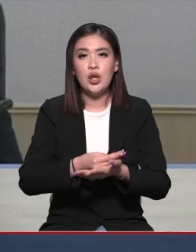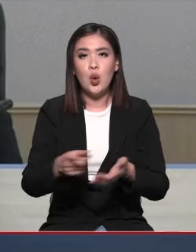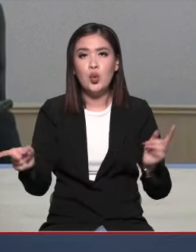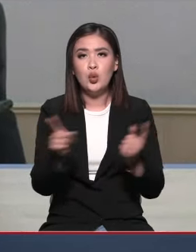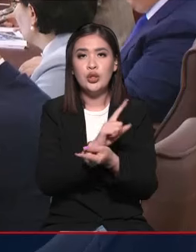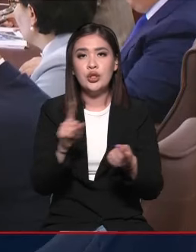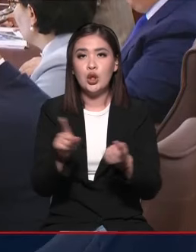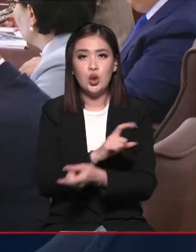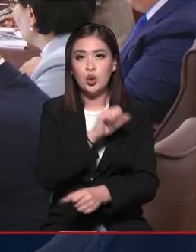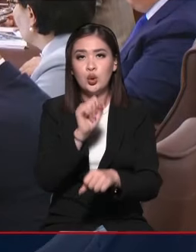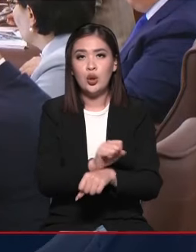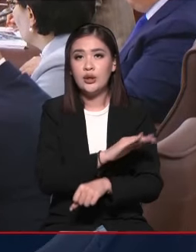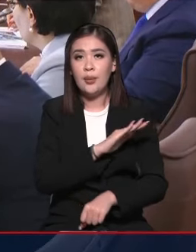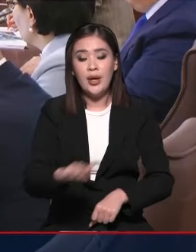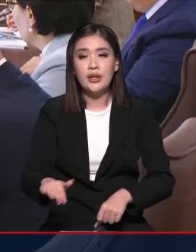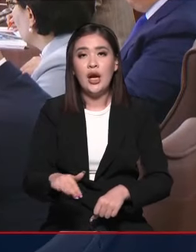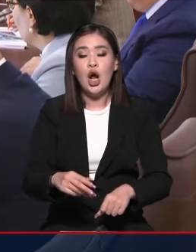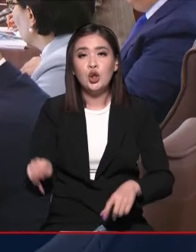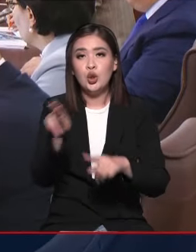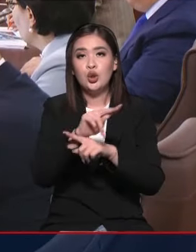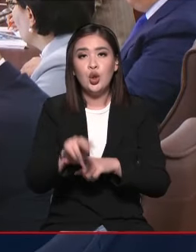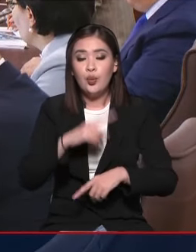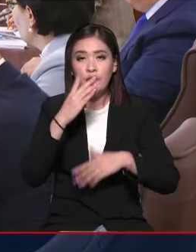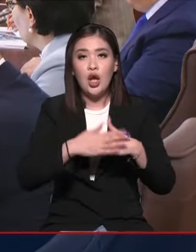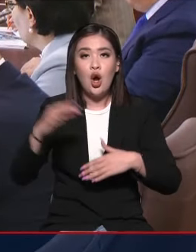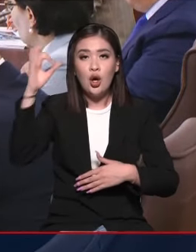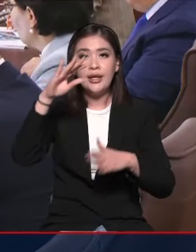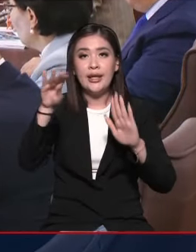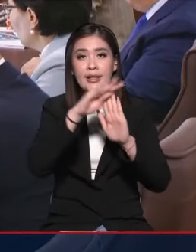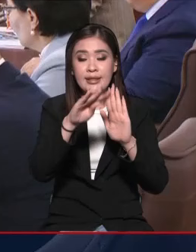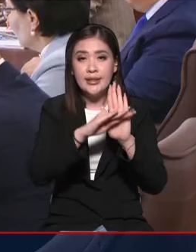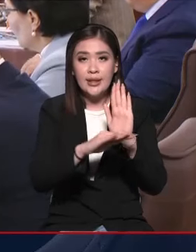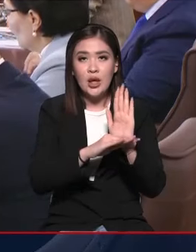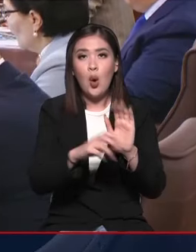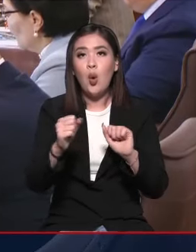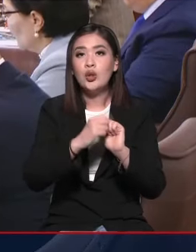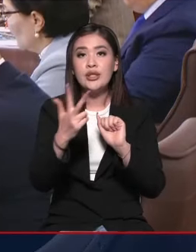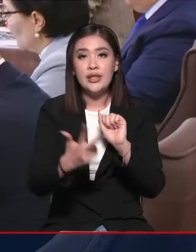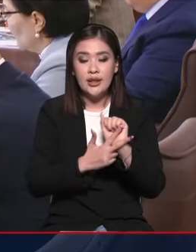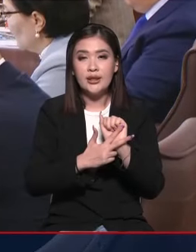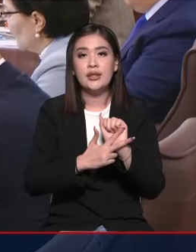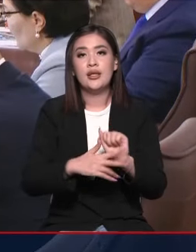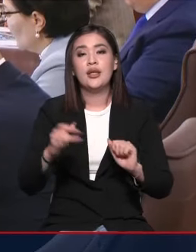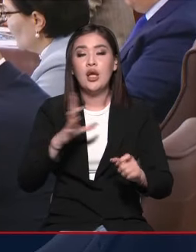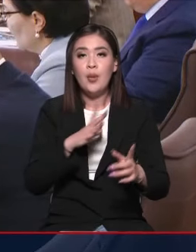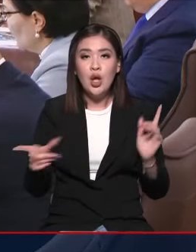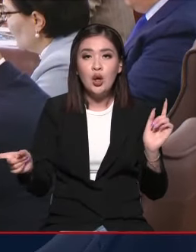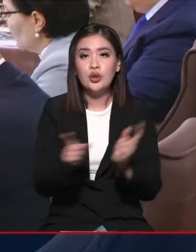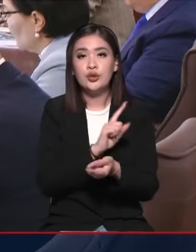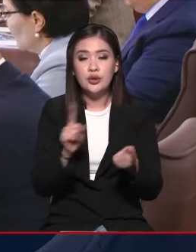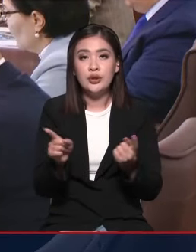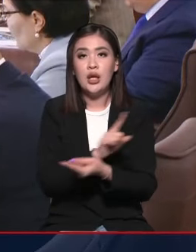өзгертуін доғармай отыр. Биылдың өзінде ғана жөндеу жұмыстарын ауыстыру бойынша кестеге 18 рет өзгеріс енгізілген.